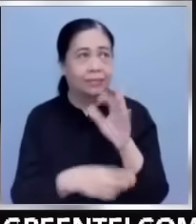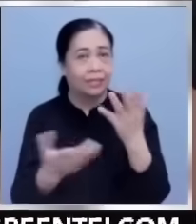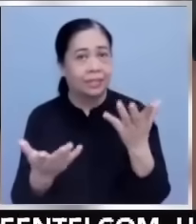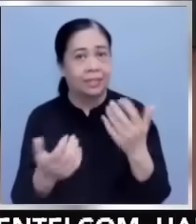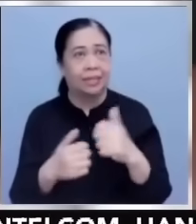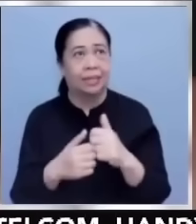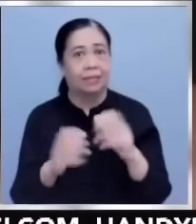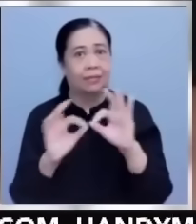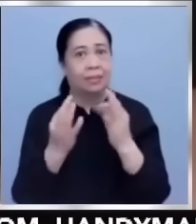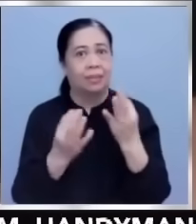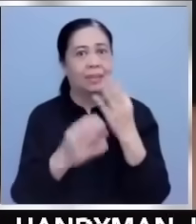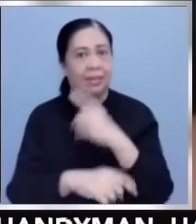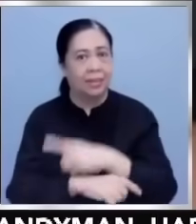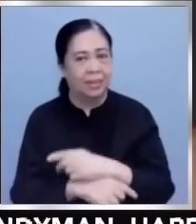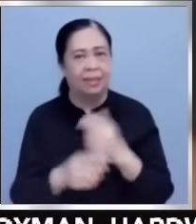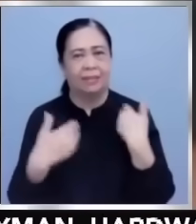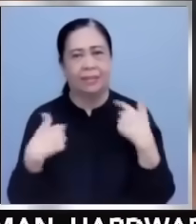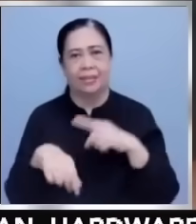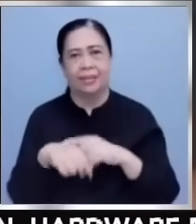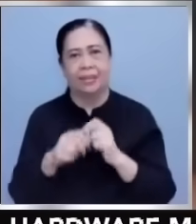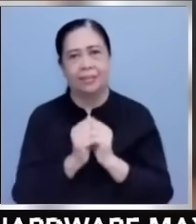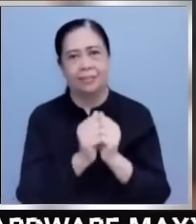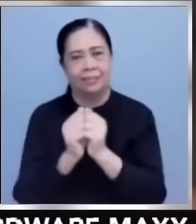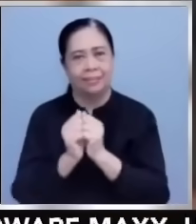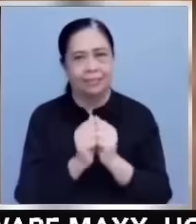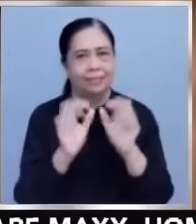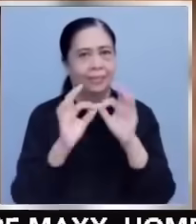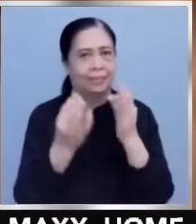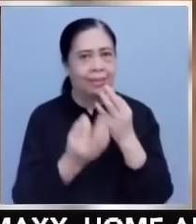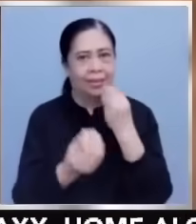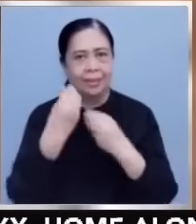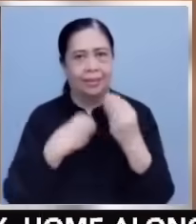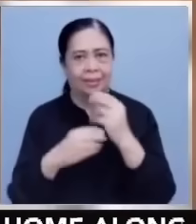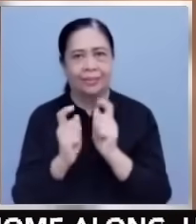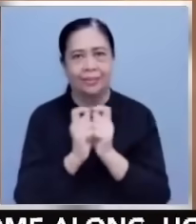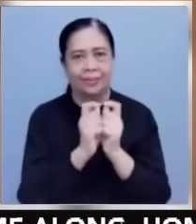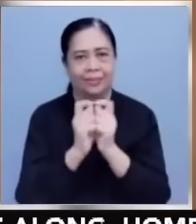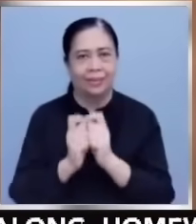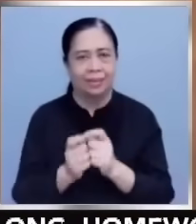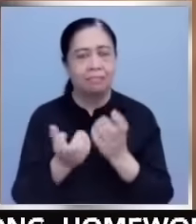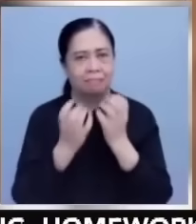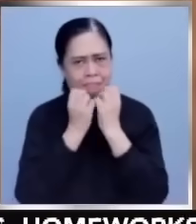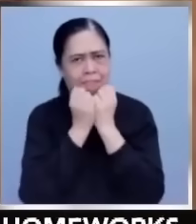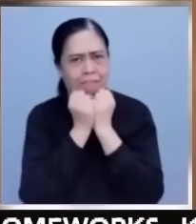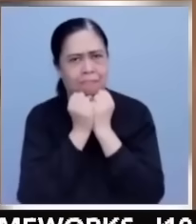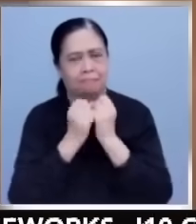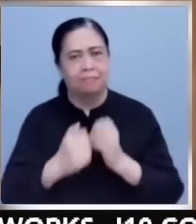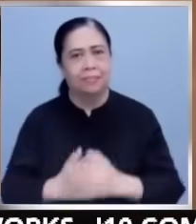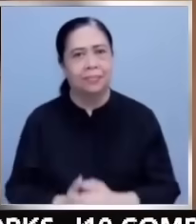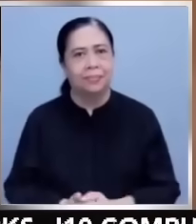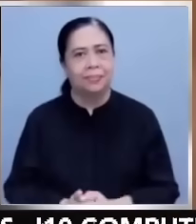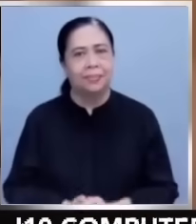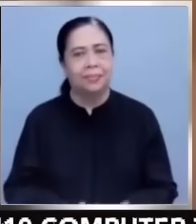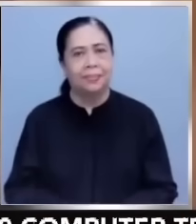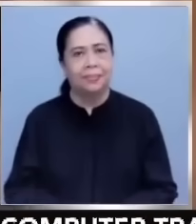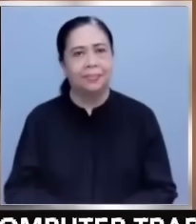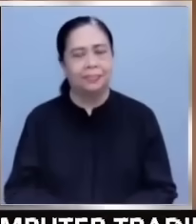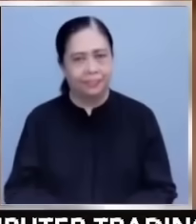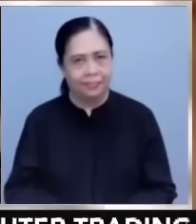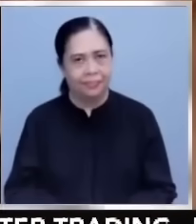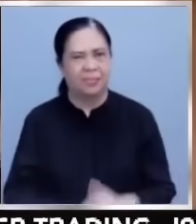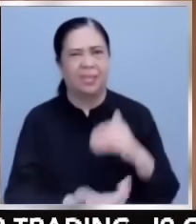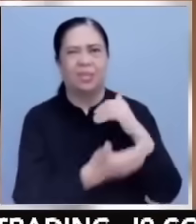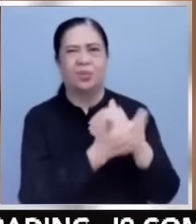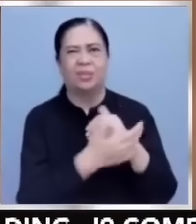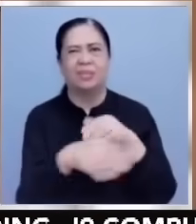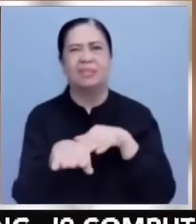mayroon rin kaming time magbond as a family, tapos kumain together. Sulit naman. At iwas traffic at